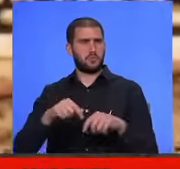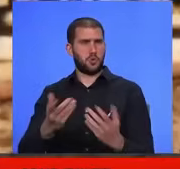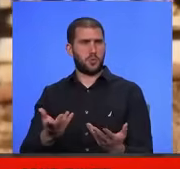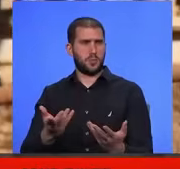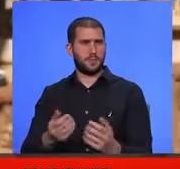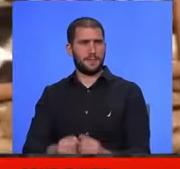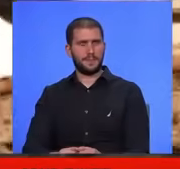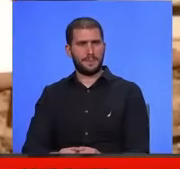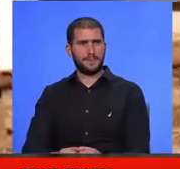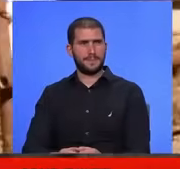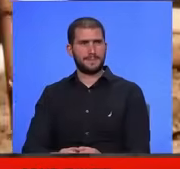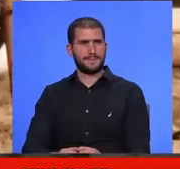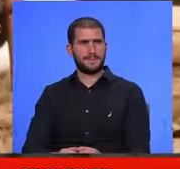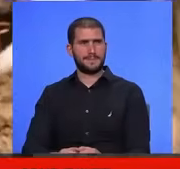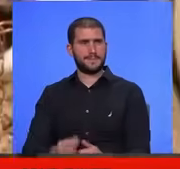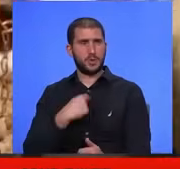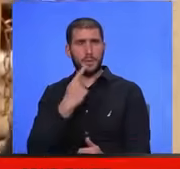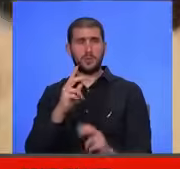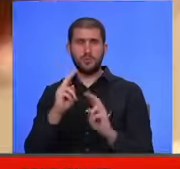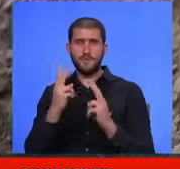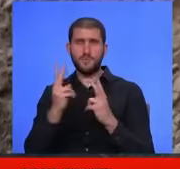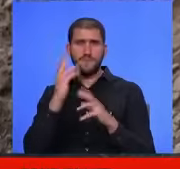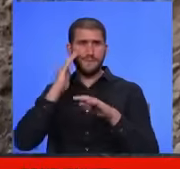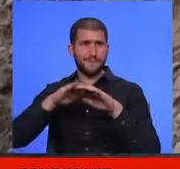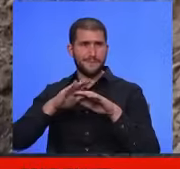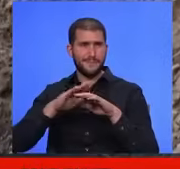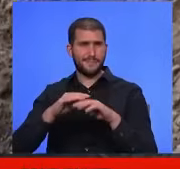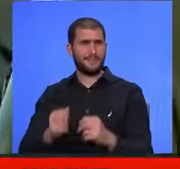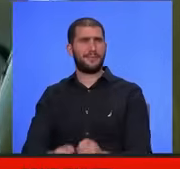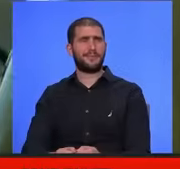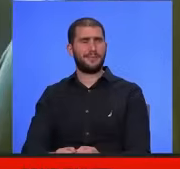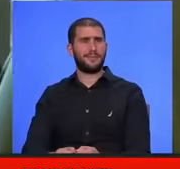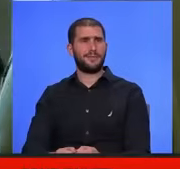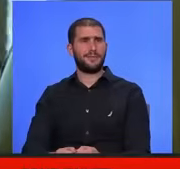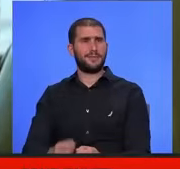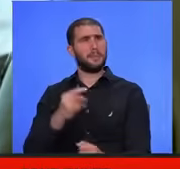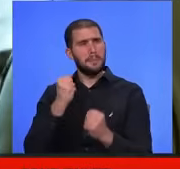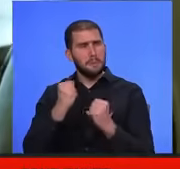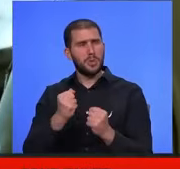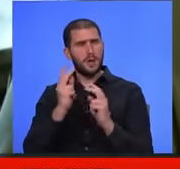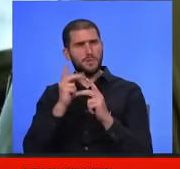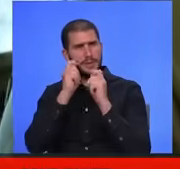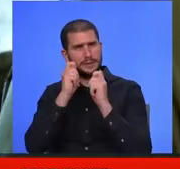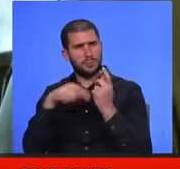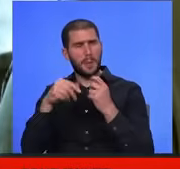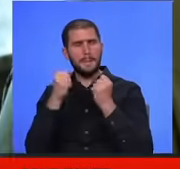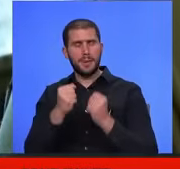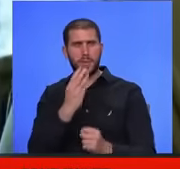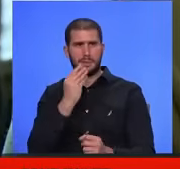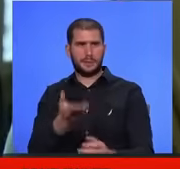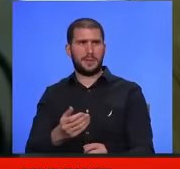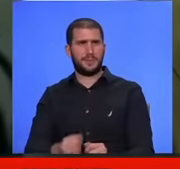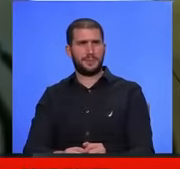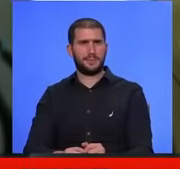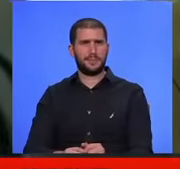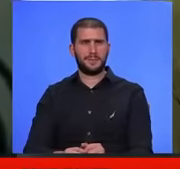เป็นห่วงที่จะกลับมาอีกครั้งแต่ฉันก็ย้ํากับทุกคนในครอบครัวของฉันว่าสถานการณ์ตัวนี้ก็เริ่มคลี่คลายแล้วก็เชื่อมั่น